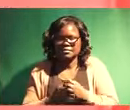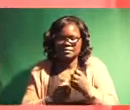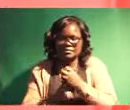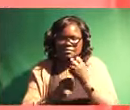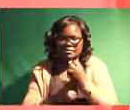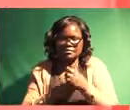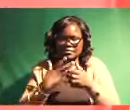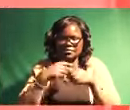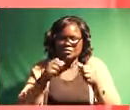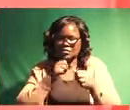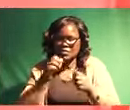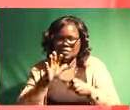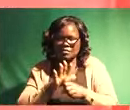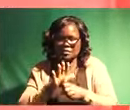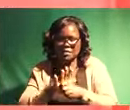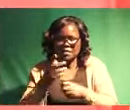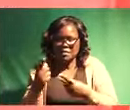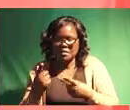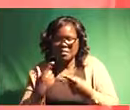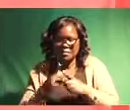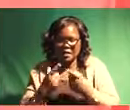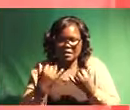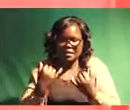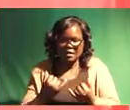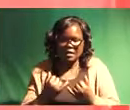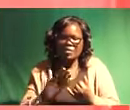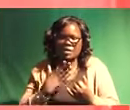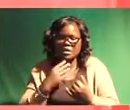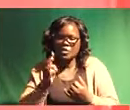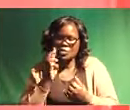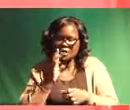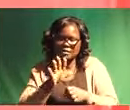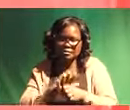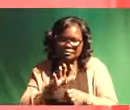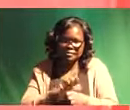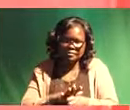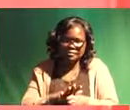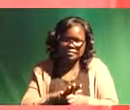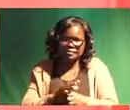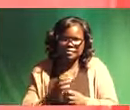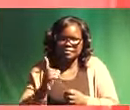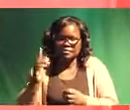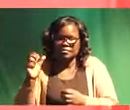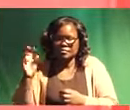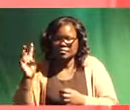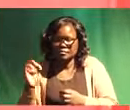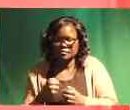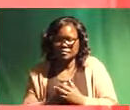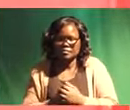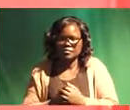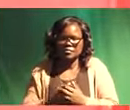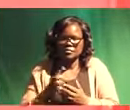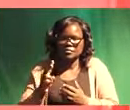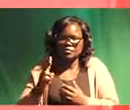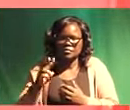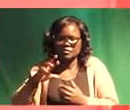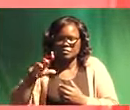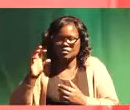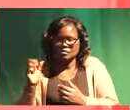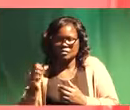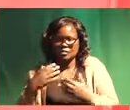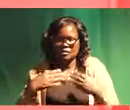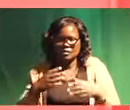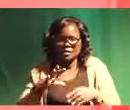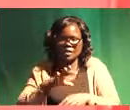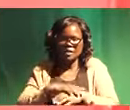na sina mambo mengi, lakini hapa tutahitaji maji mingi. Kuna damu iko hapa inaitwa rais. Hao watu